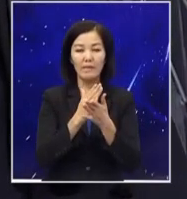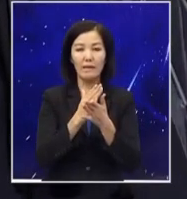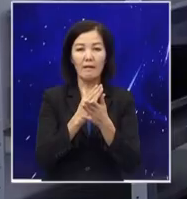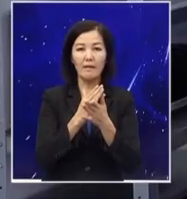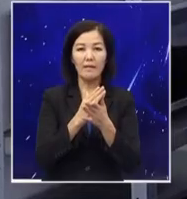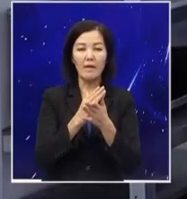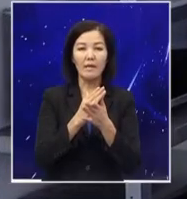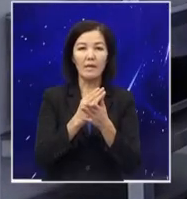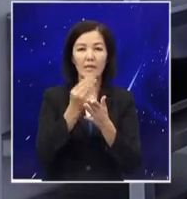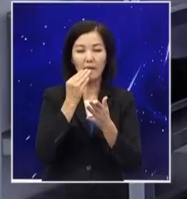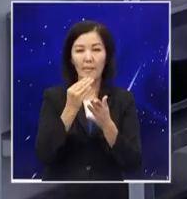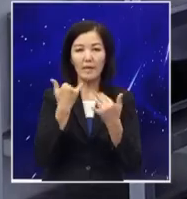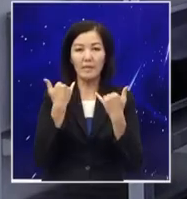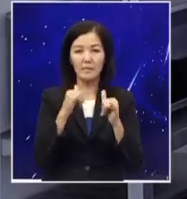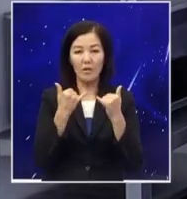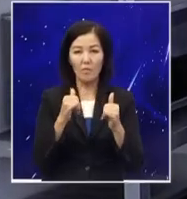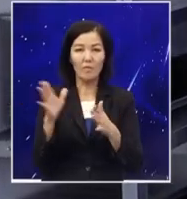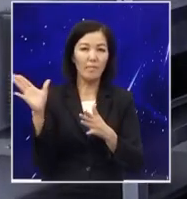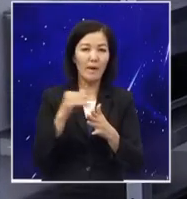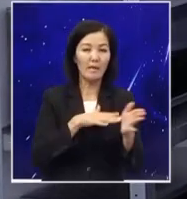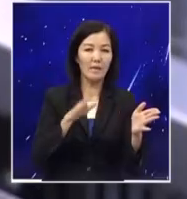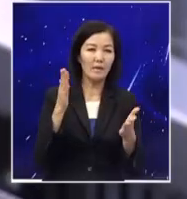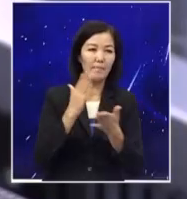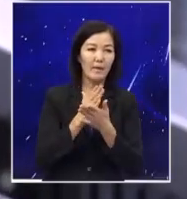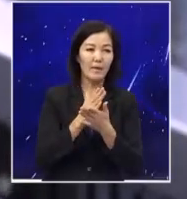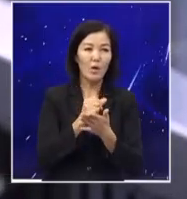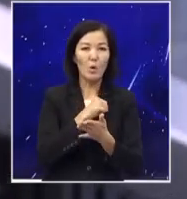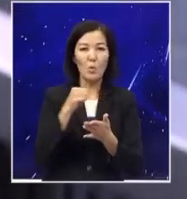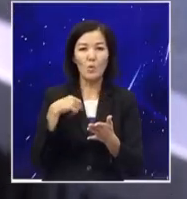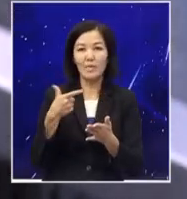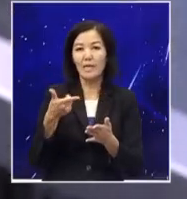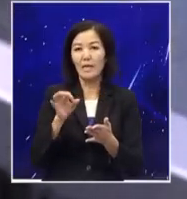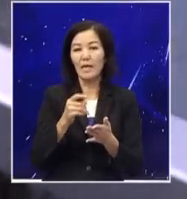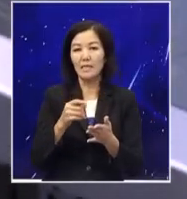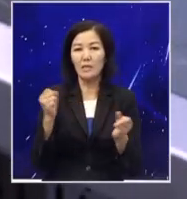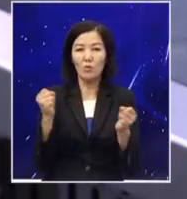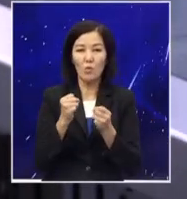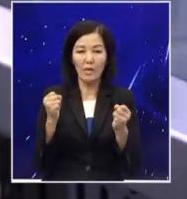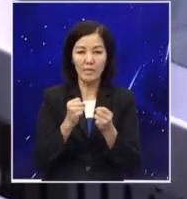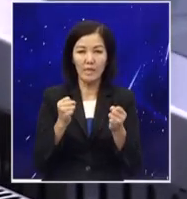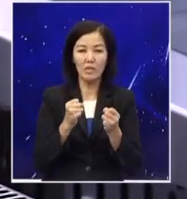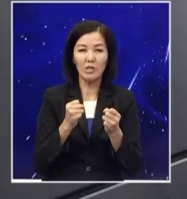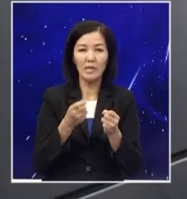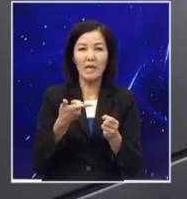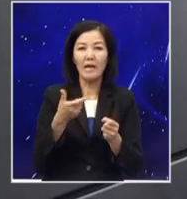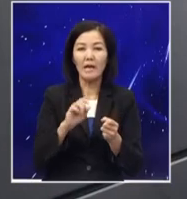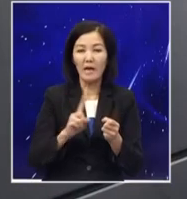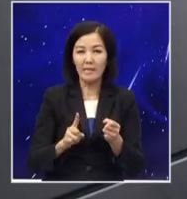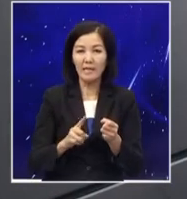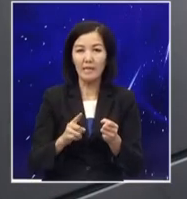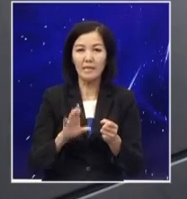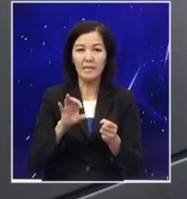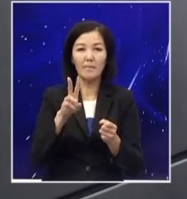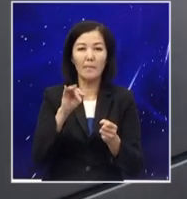аспаздар үшін қажеттінің бәрі бар. Өздігінен қосылып өшетін газ плита, денде мұздататын тоңазытқыш, қысқа толқынды смарт